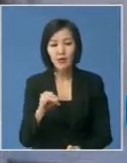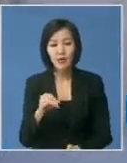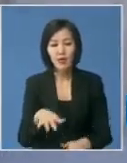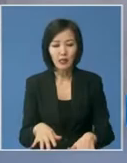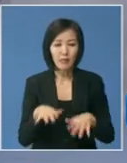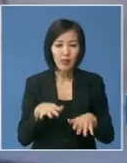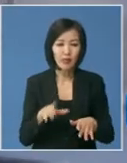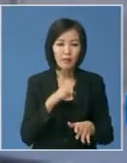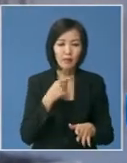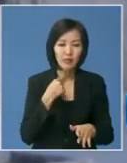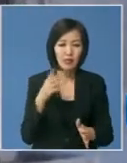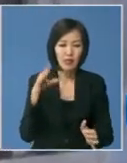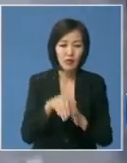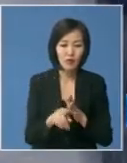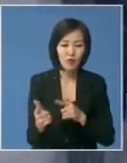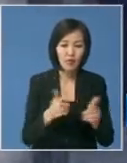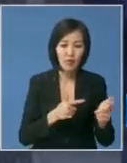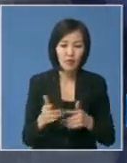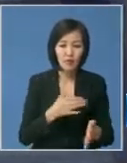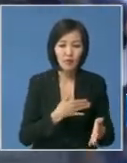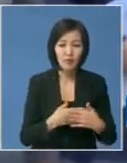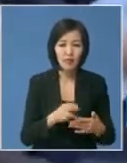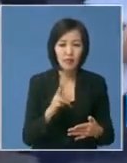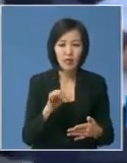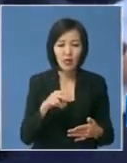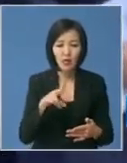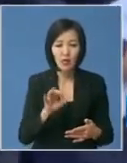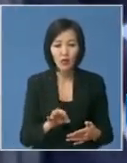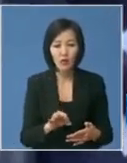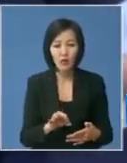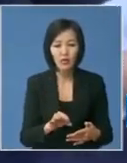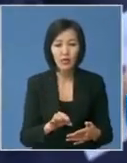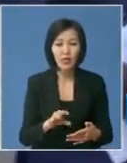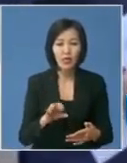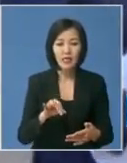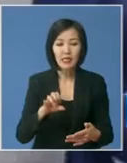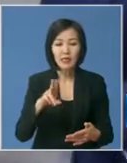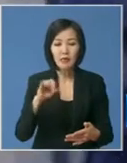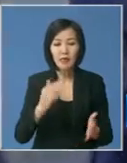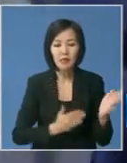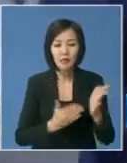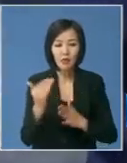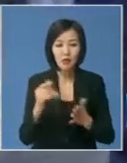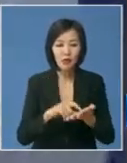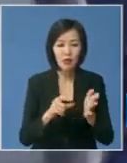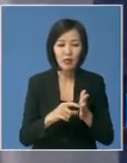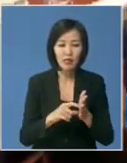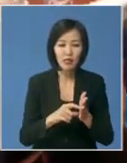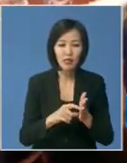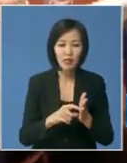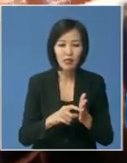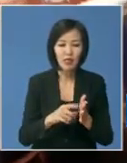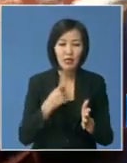дайындалып жатыр. Саяси шараға халықтың белсендісі Карлес Пучдемонның Испания парламентінің жоғары палатасының сайлауына қатысуға